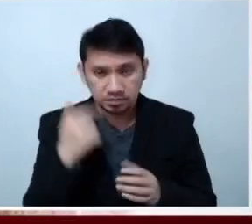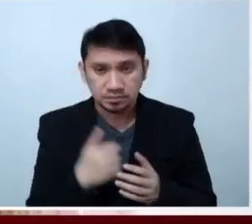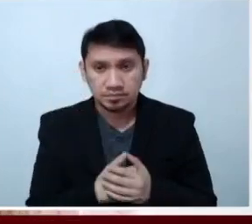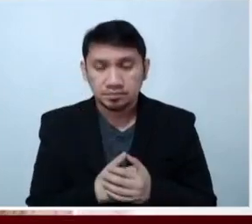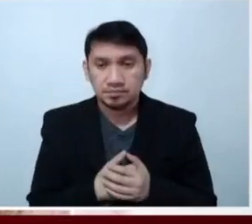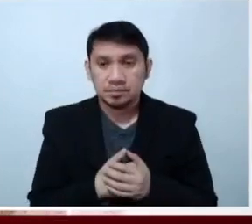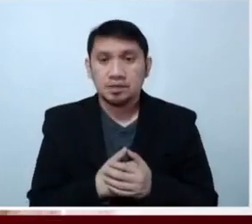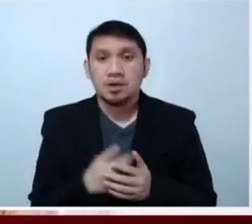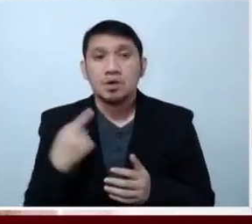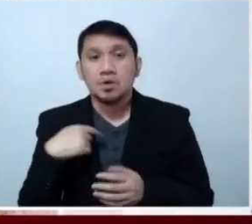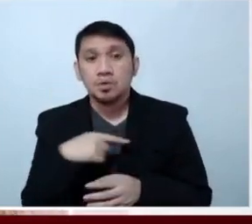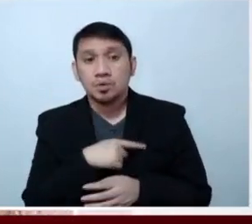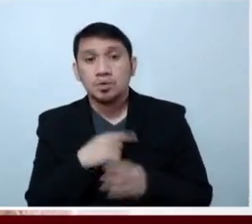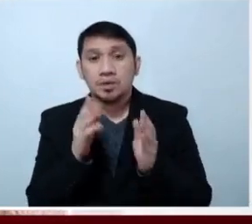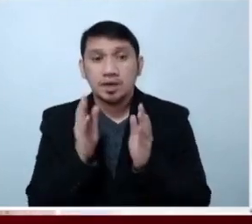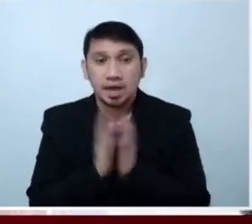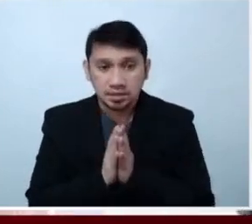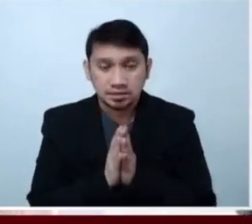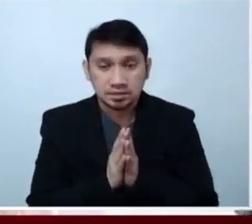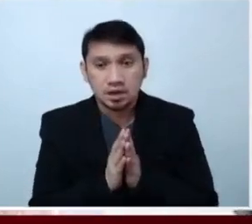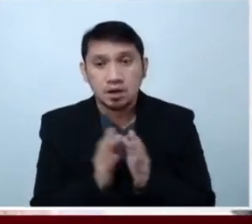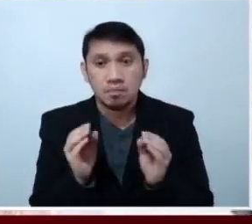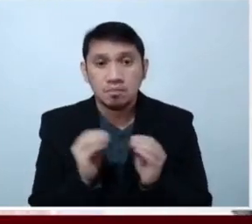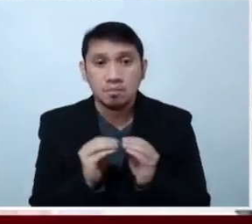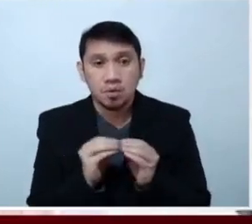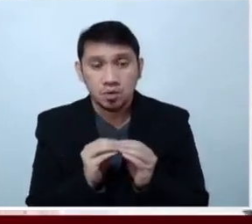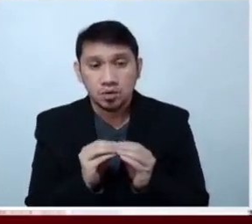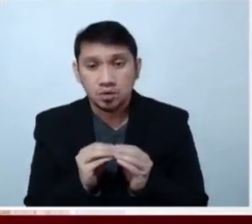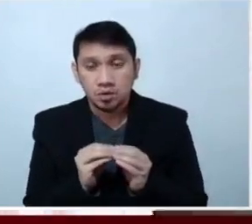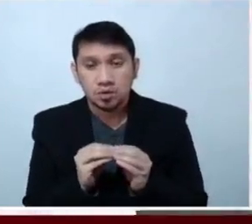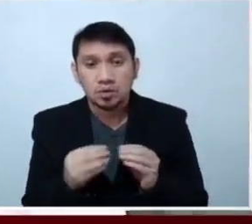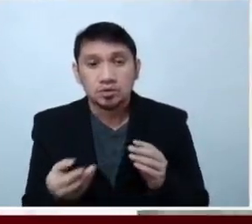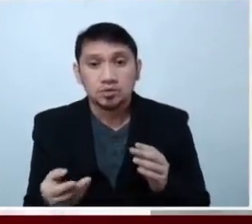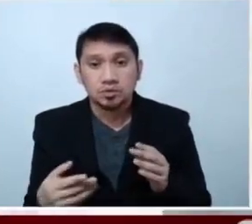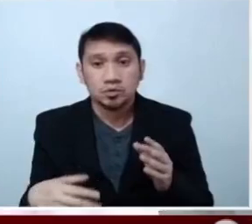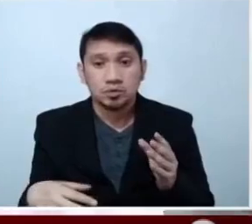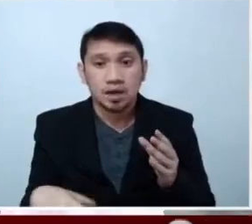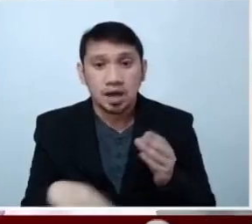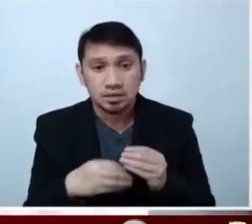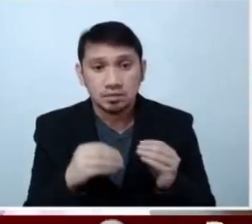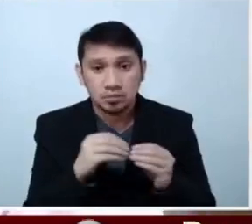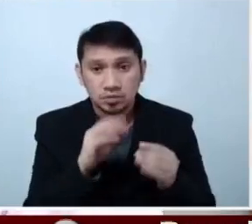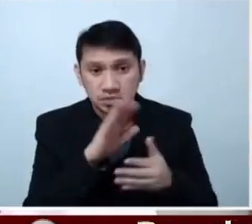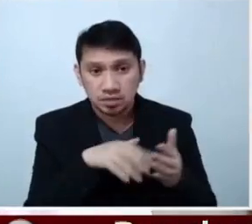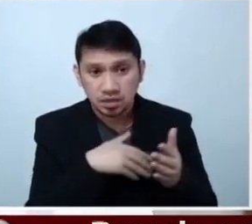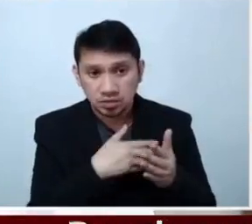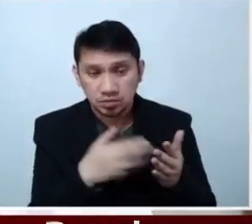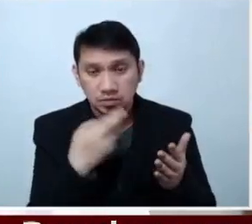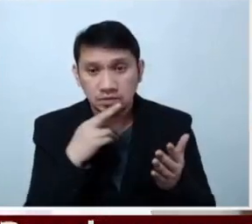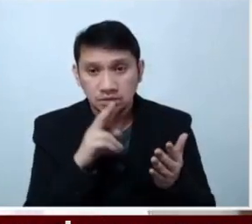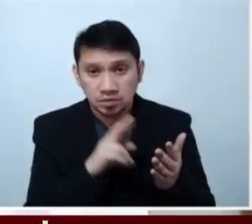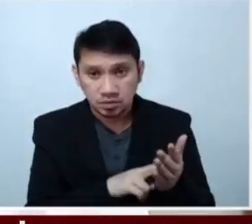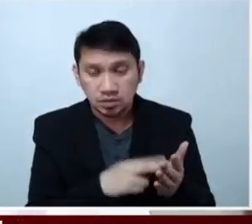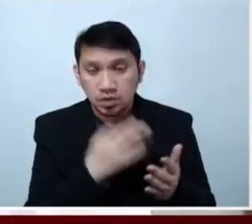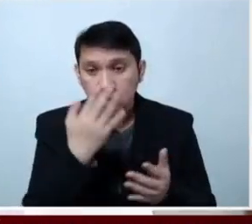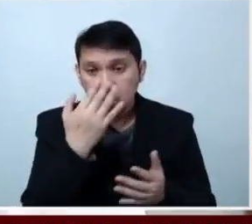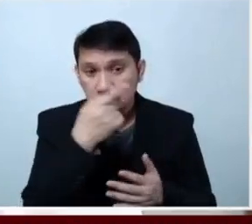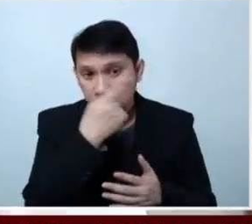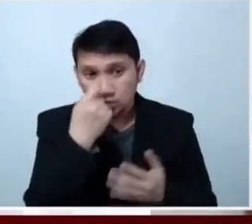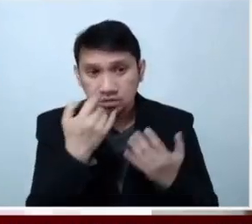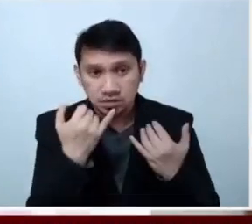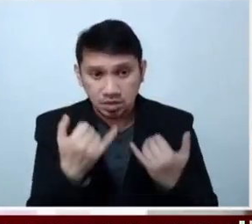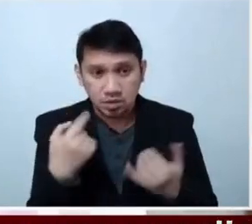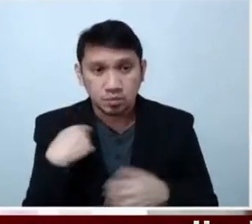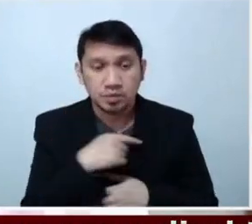sana natin na ma-extend po yung ating pong registration. Alam natin na nagdaan po tayo talaga sa pandemya